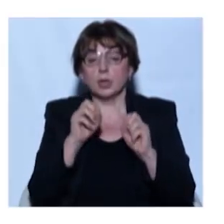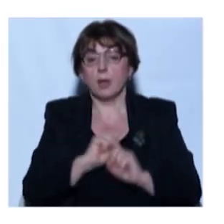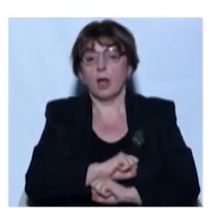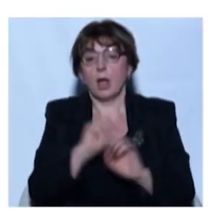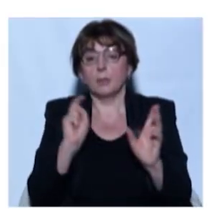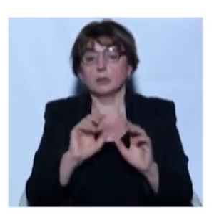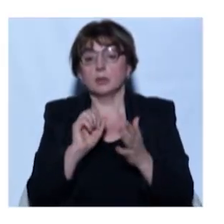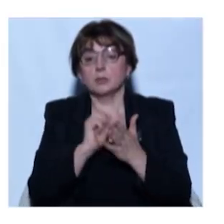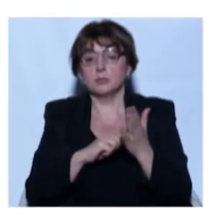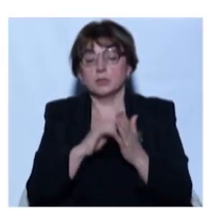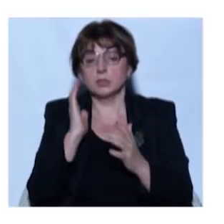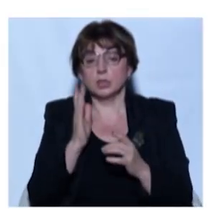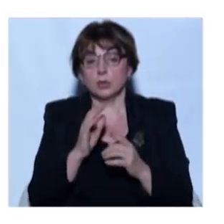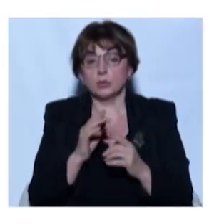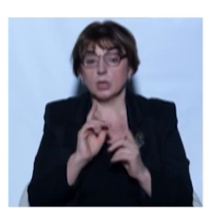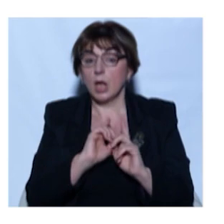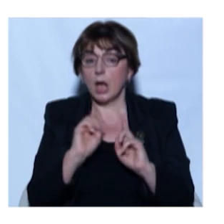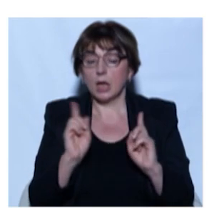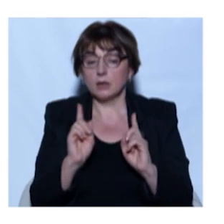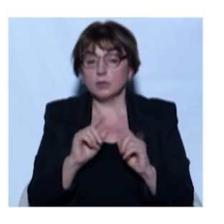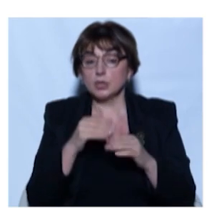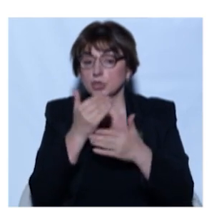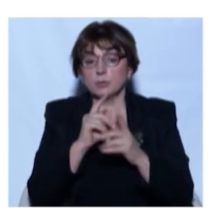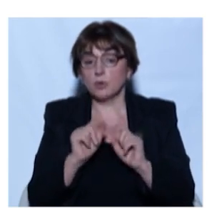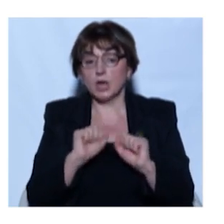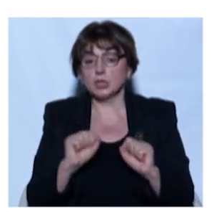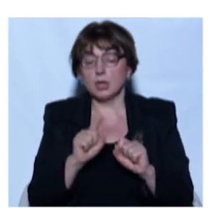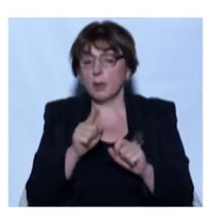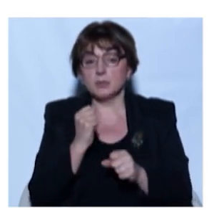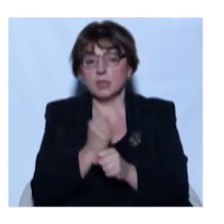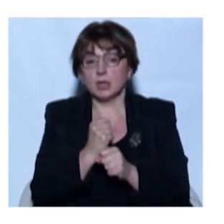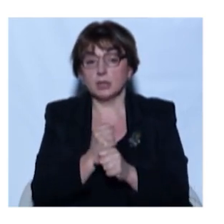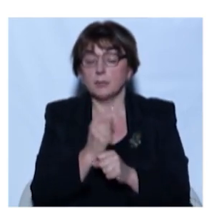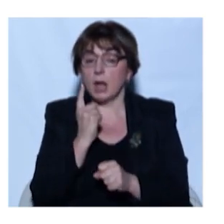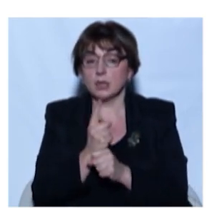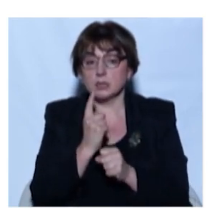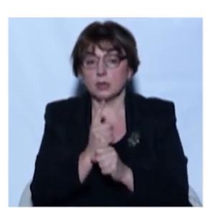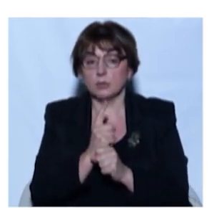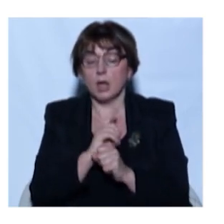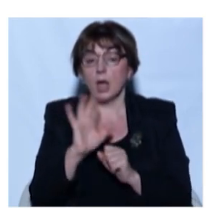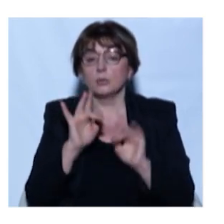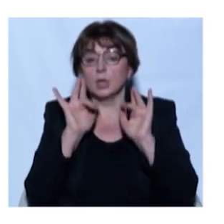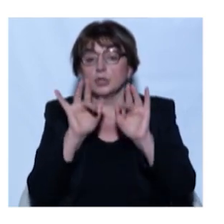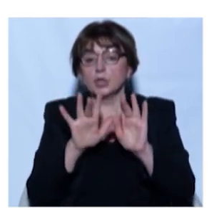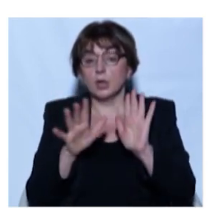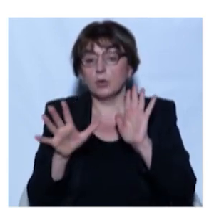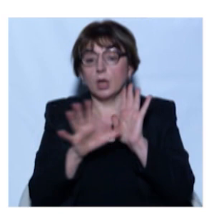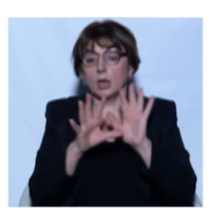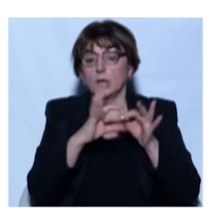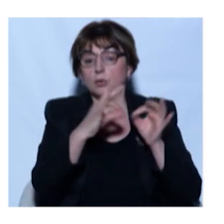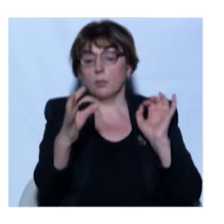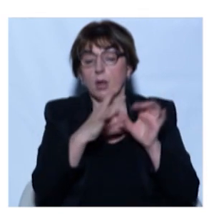აფეთქება გამოიწვიოს, ასე რომ არავითარ შემთხვევაში არ შეიძლება ამის გაკეთება. არ უნდა შეეხო